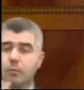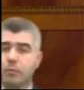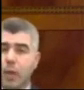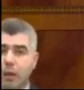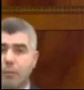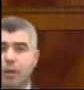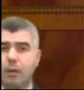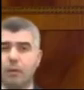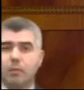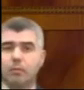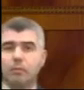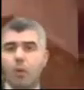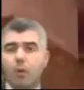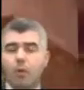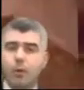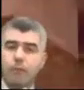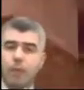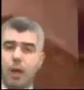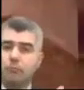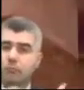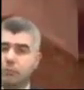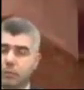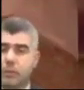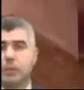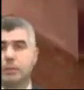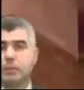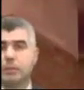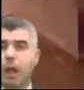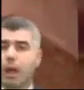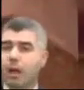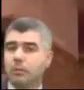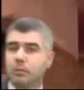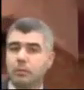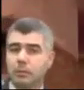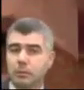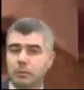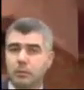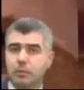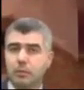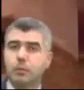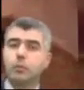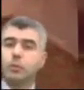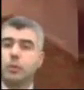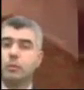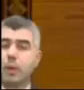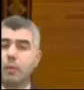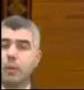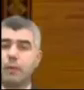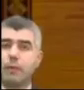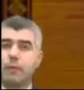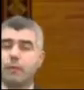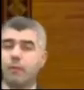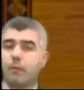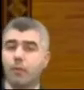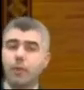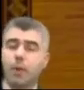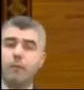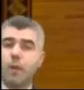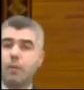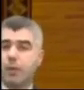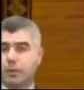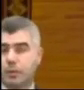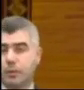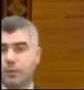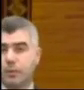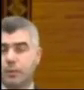المجالات الرئيسية كالذكاء الاصطناعي في هذا المجال، علينا أن نقوم بالاستثمار بصورة كبيرة